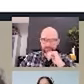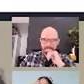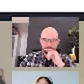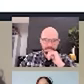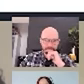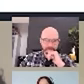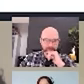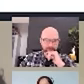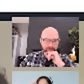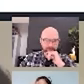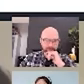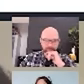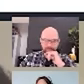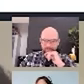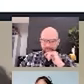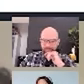Państwu, mam nadzieję,